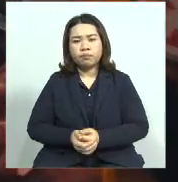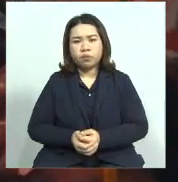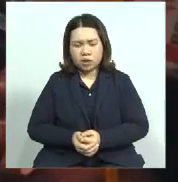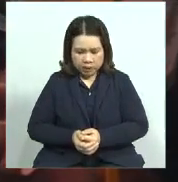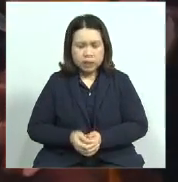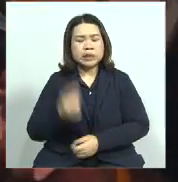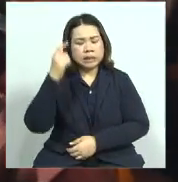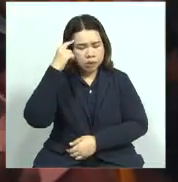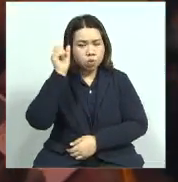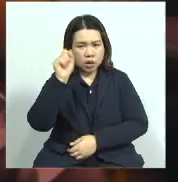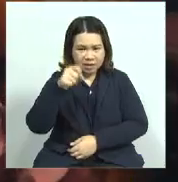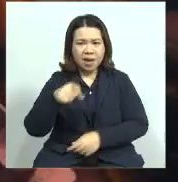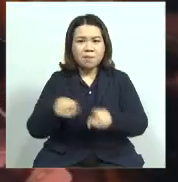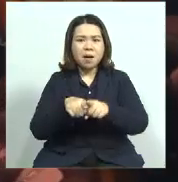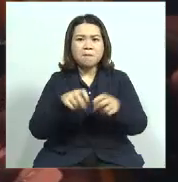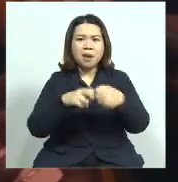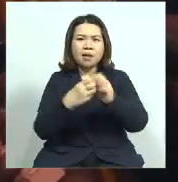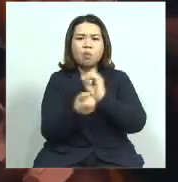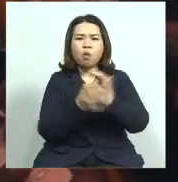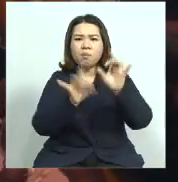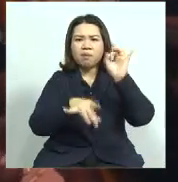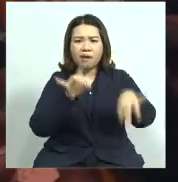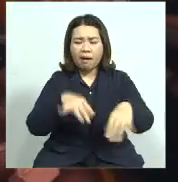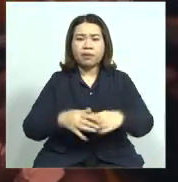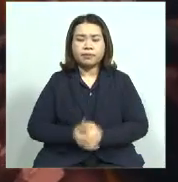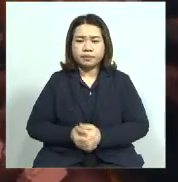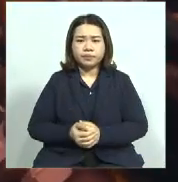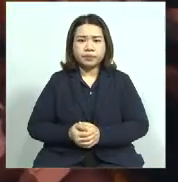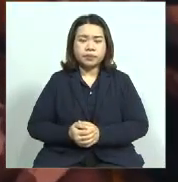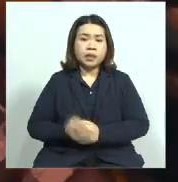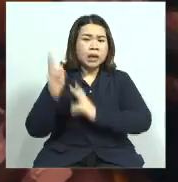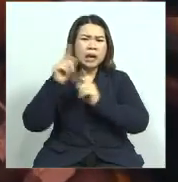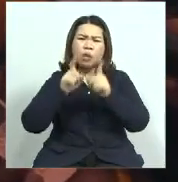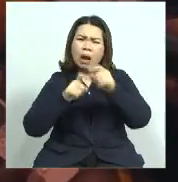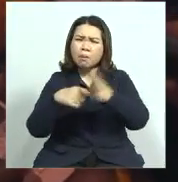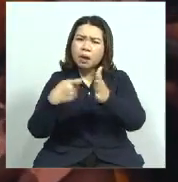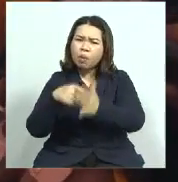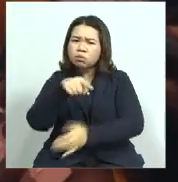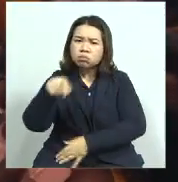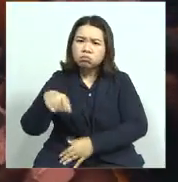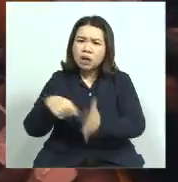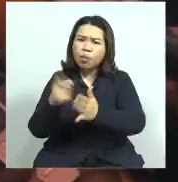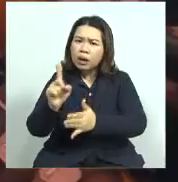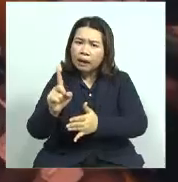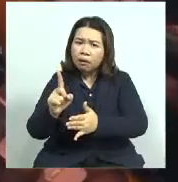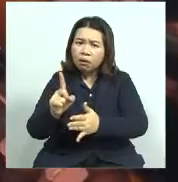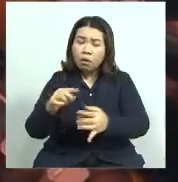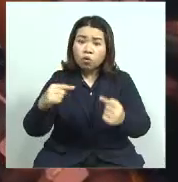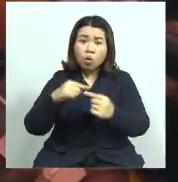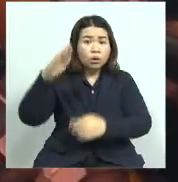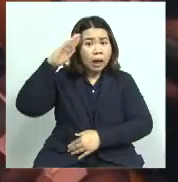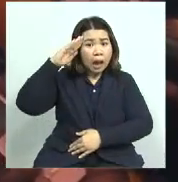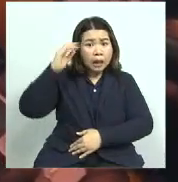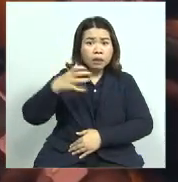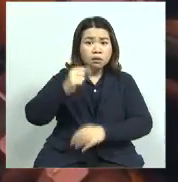สถานการณ์แน่นอนนะ ตอนที่มาคิดแรงไปเลยใช่ไหมคะว่า แรงจูงใจอะไรที่จะต้องมาก่อนในช่วงนี้หรือว่าคสช.เพิ่งหมดไปก็เลยมาท